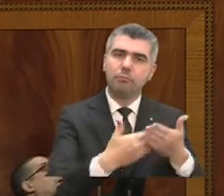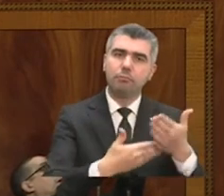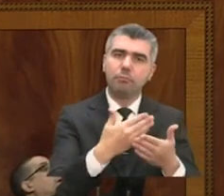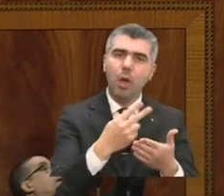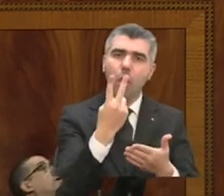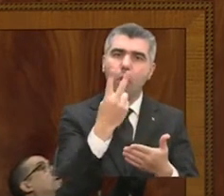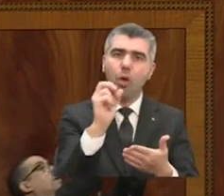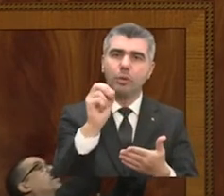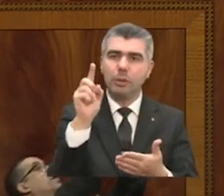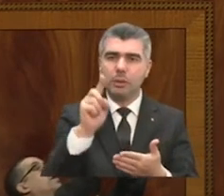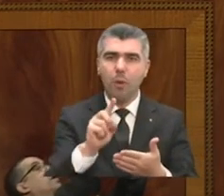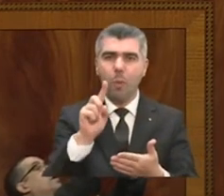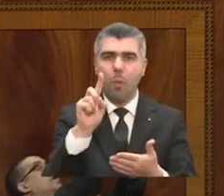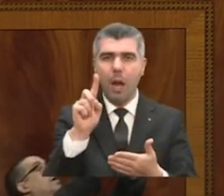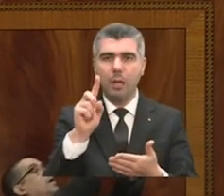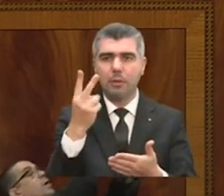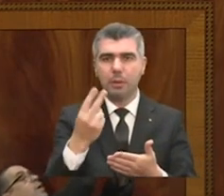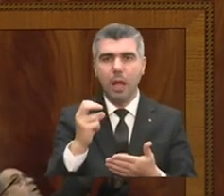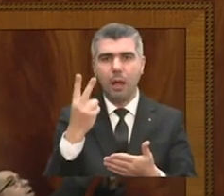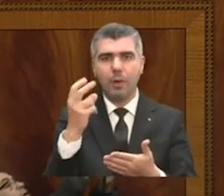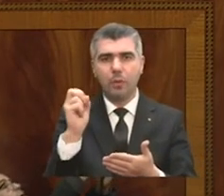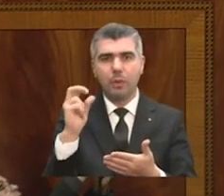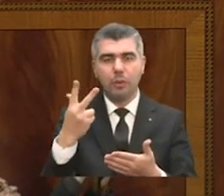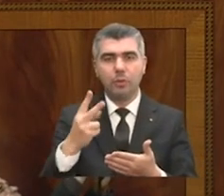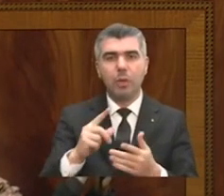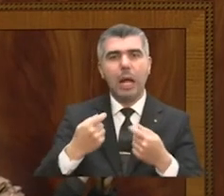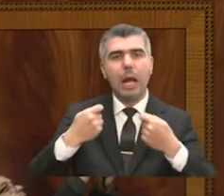la résolution que vous avez